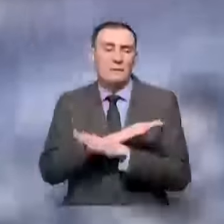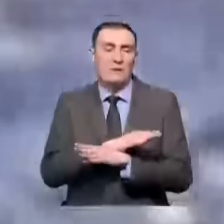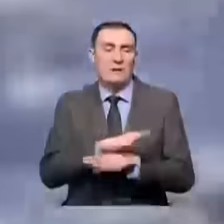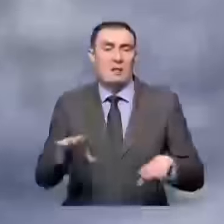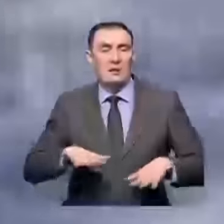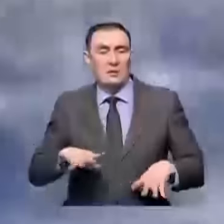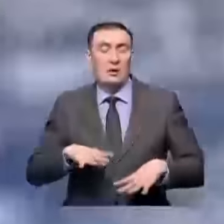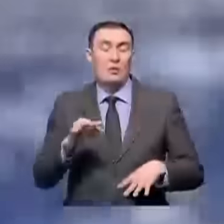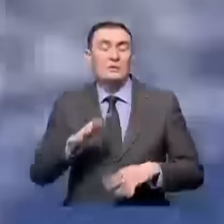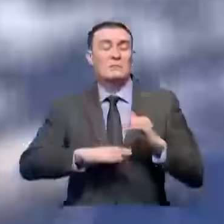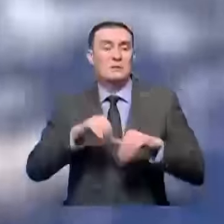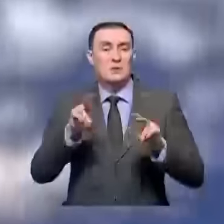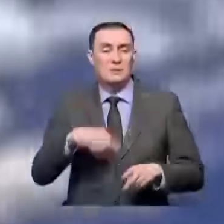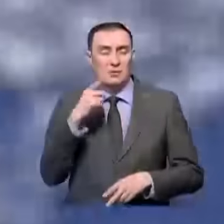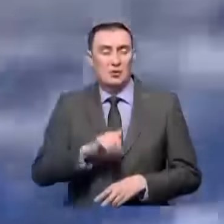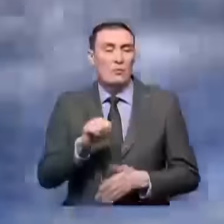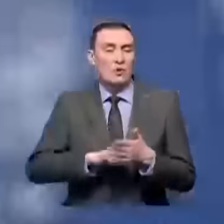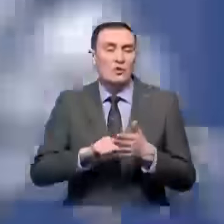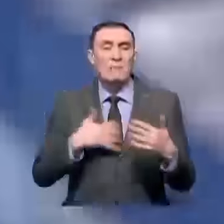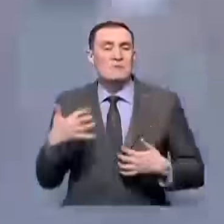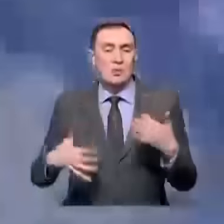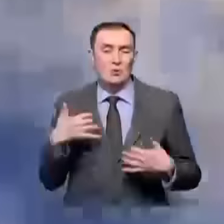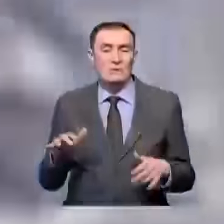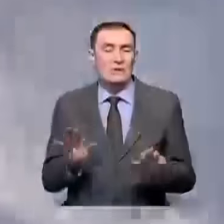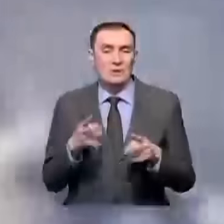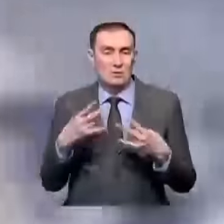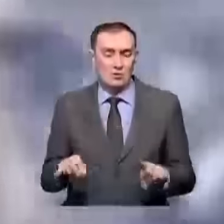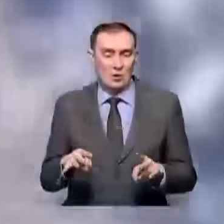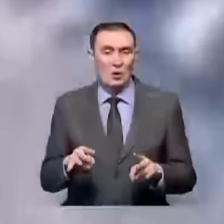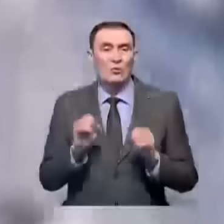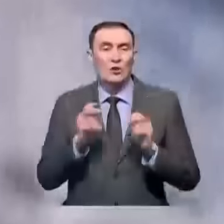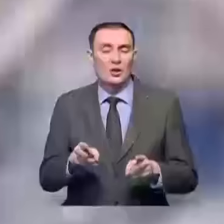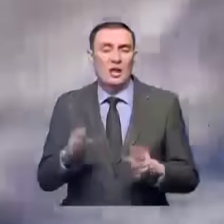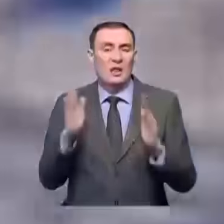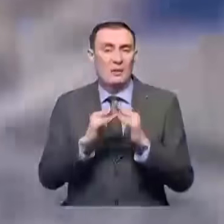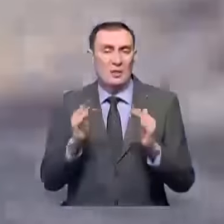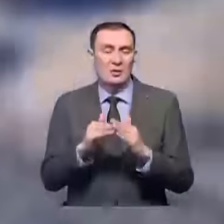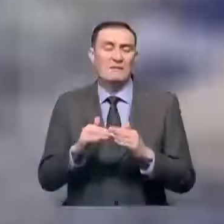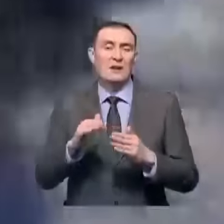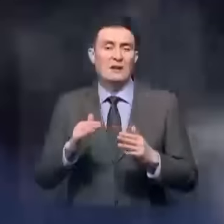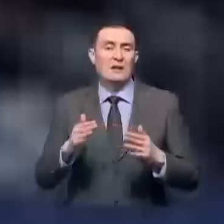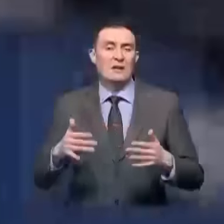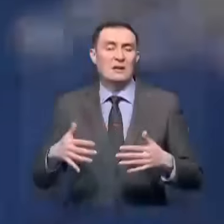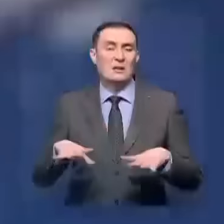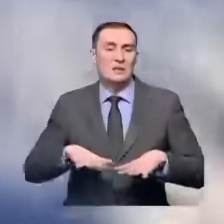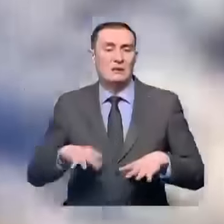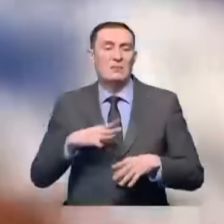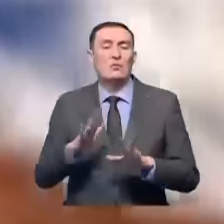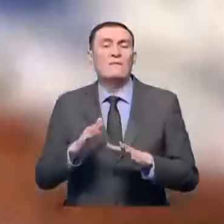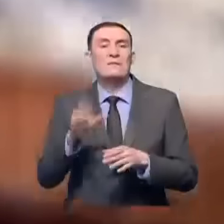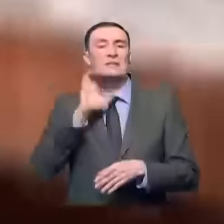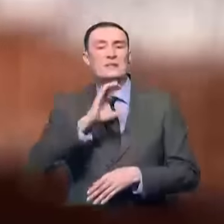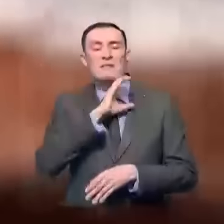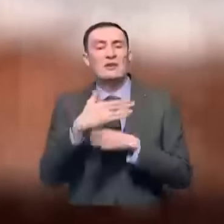скота. Но специалисты утверждают, что поводов для беспокойства нет. Угрожающая для домашнего скота ситуация сложилась только в